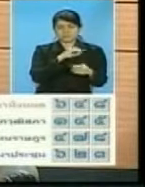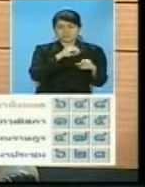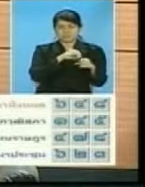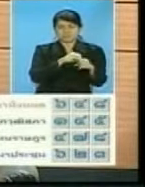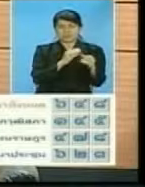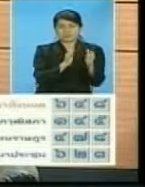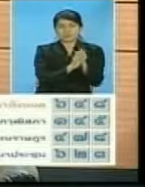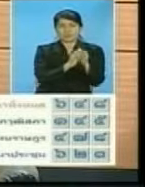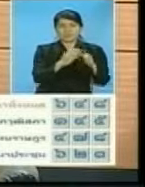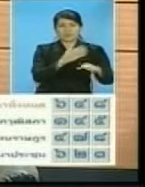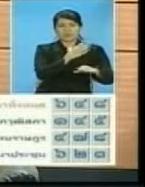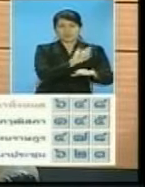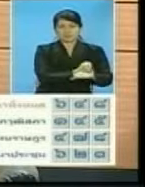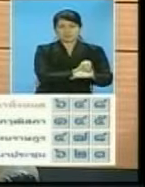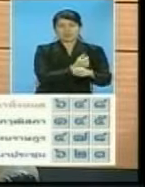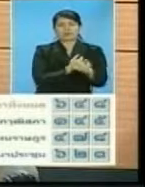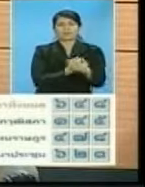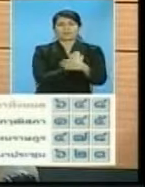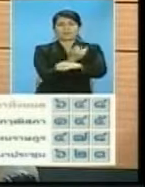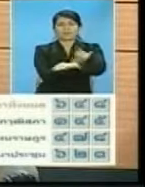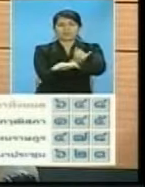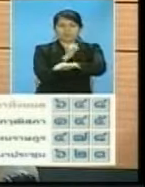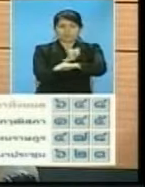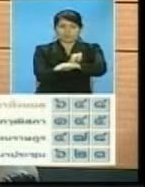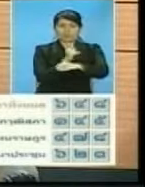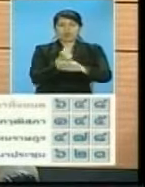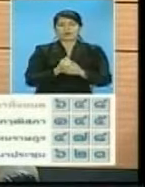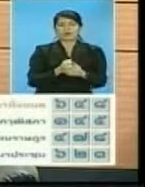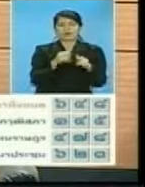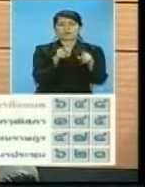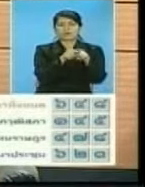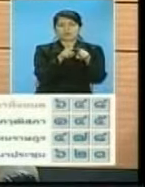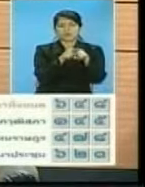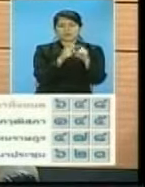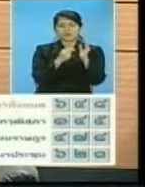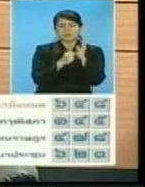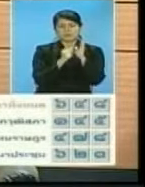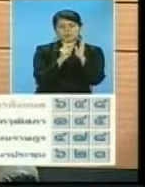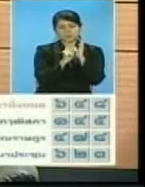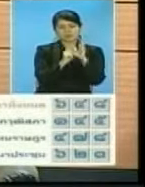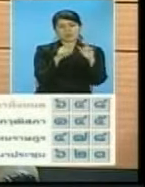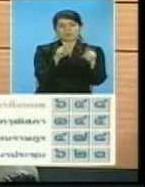กรุงศรีอยุธยาก็เป็นสมาชิกพรรคการเมืองจากขอน